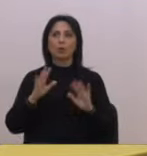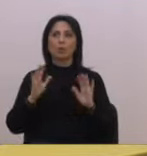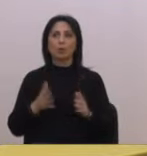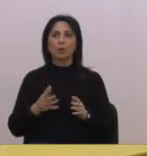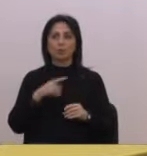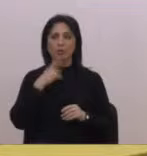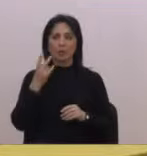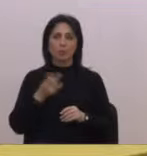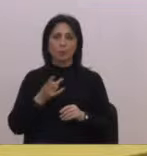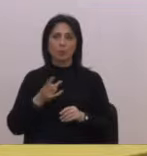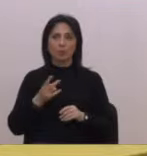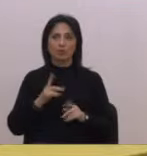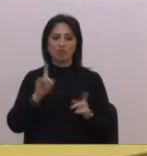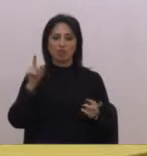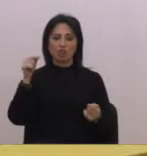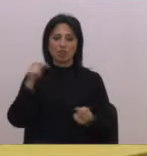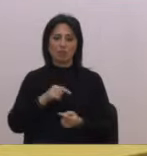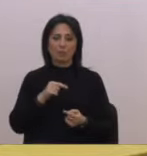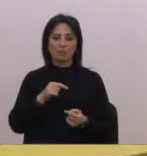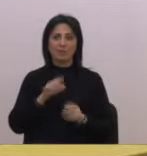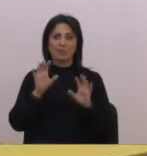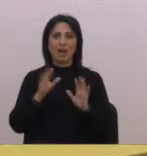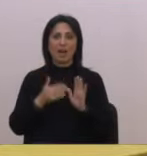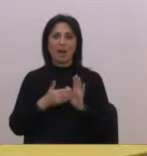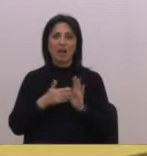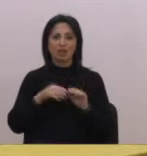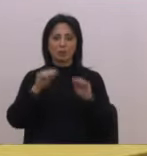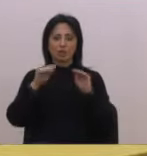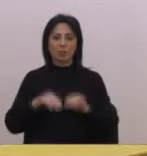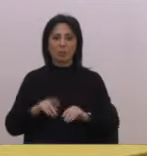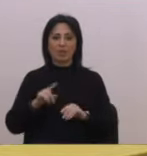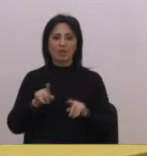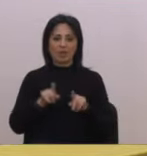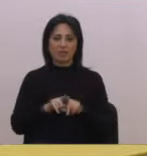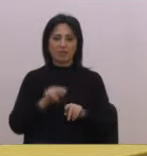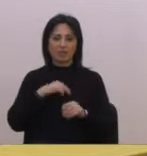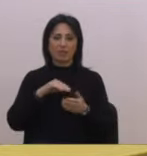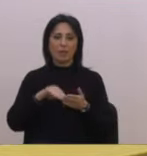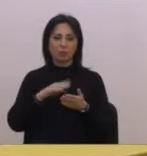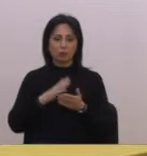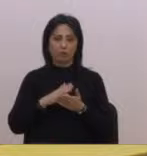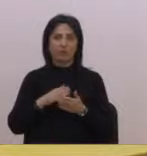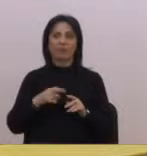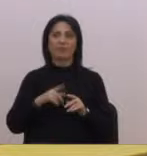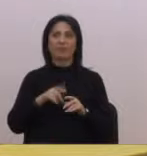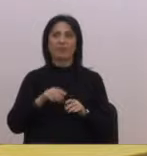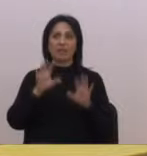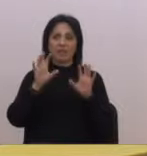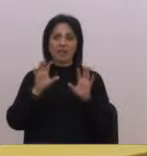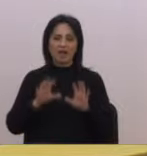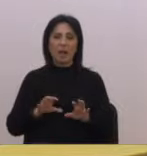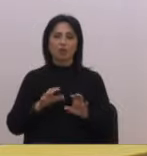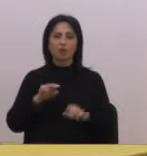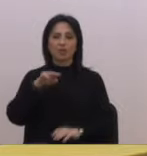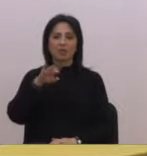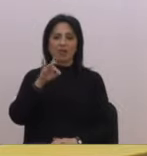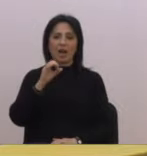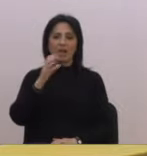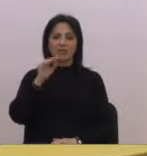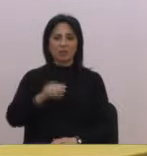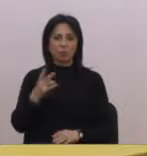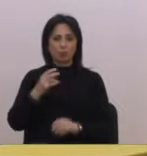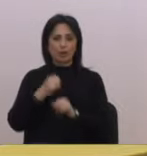უნდა, შესაბამისი კანონმდებლობის ჩამოყალიბება, რაზეც ასევე ნამუშევარი გვაქვს, იგივე ტრასტების კანონმდებლობა და ალბათ თქვენ